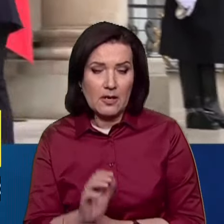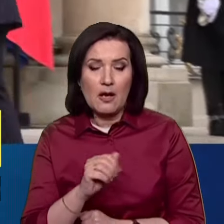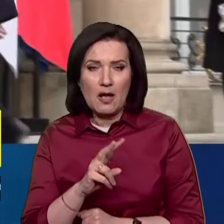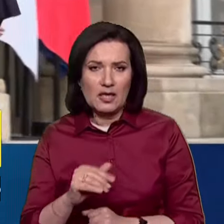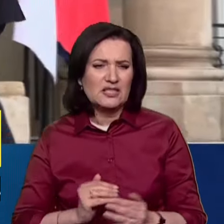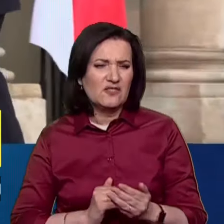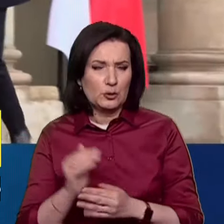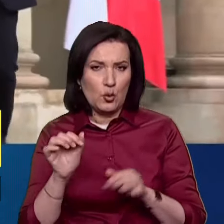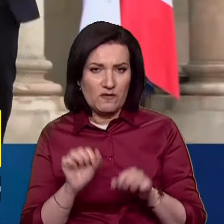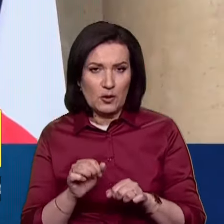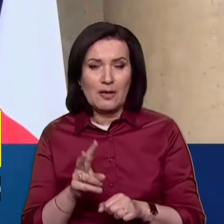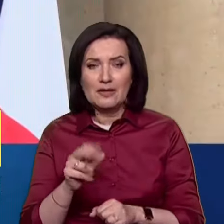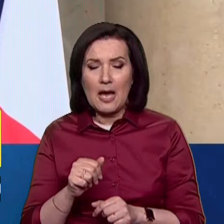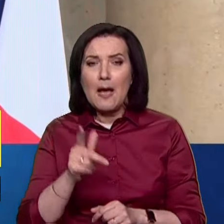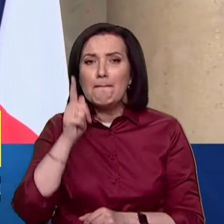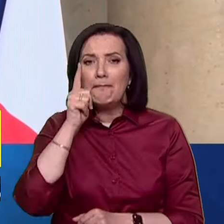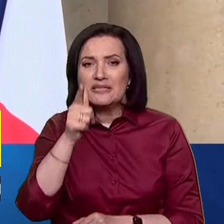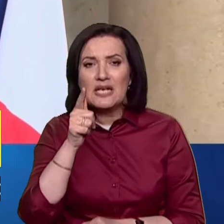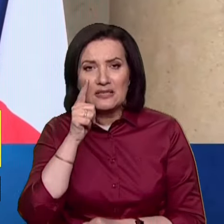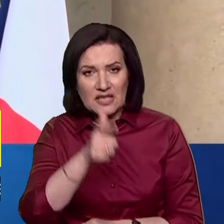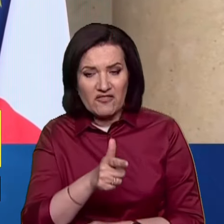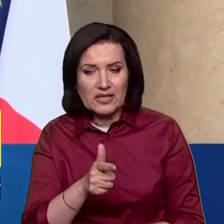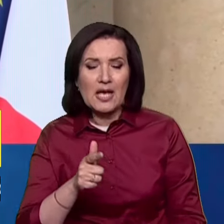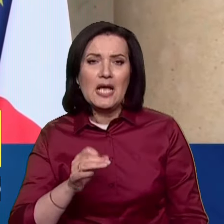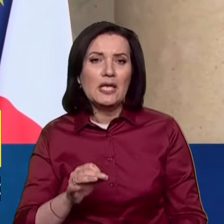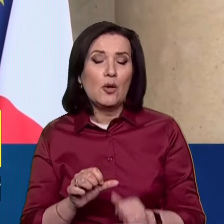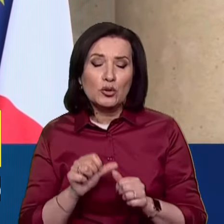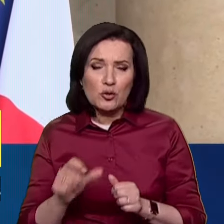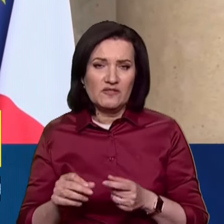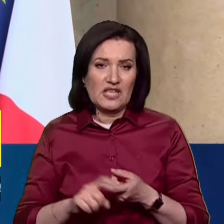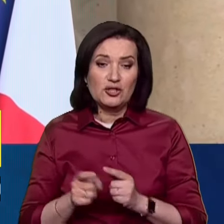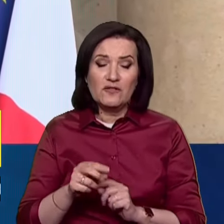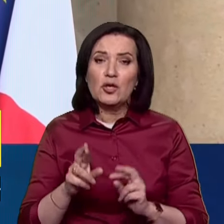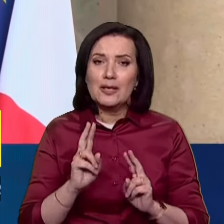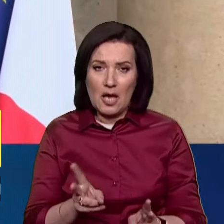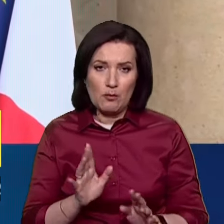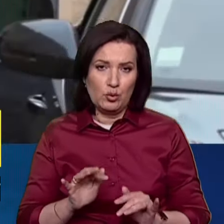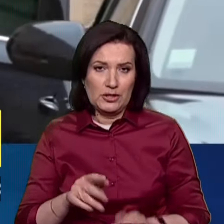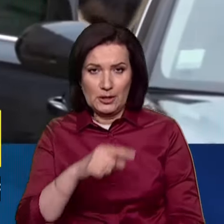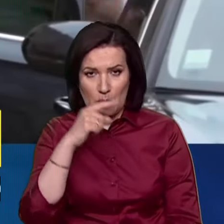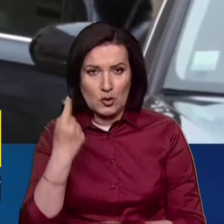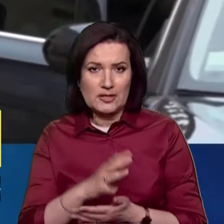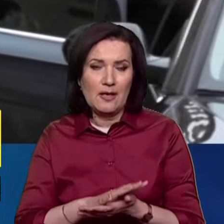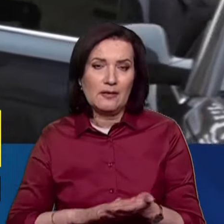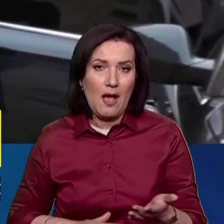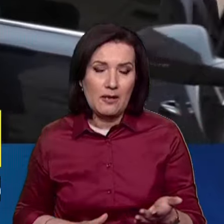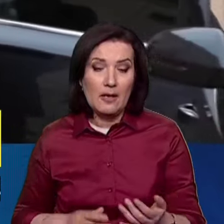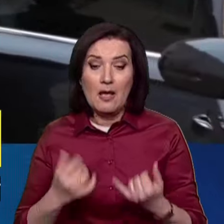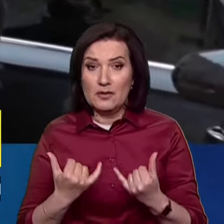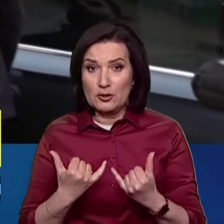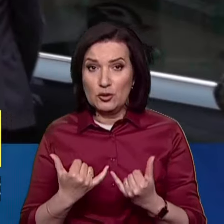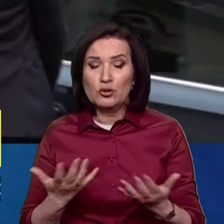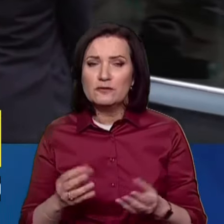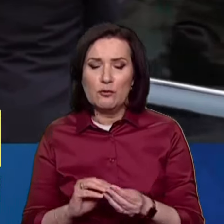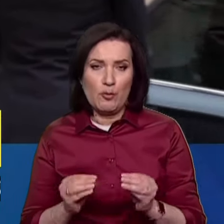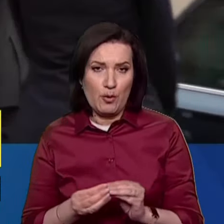Але з високою вірогідністю на післязавтра, і особливо в залежності від того, як діятиме Росія далі. На сьогодні в